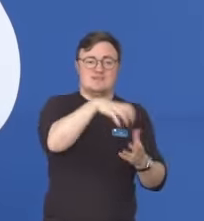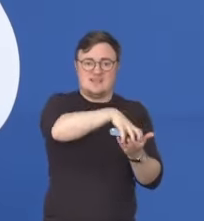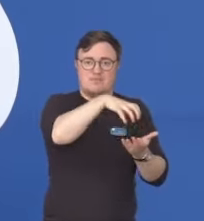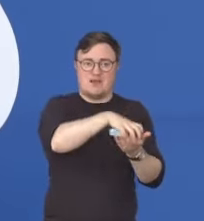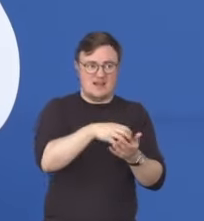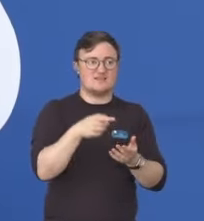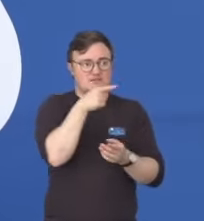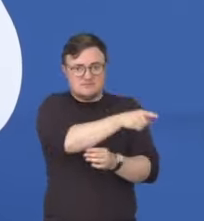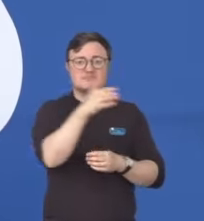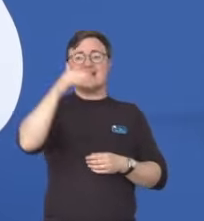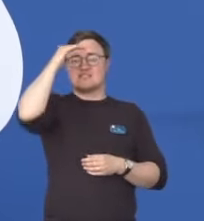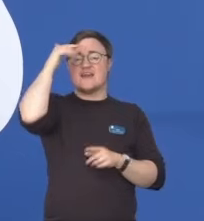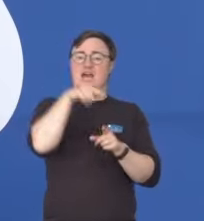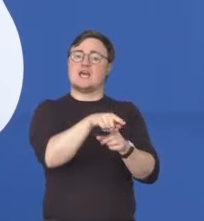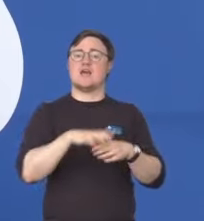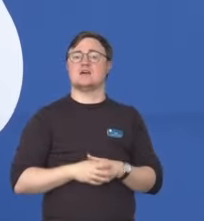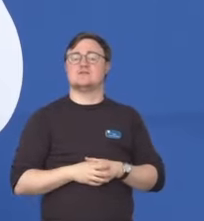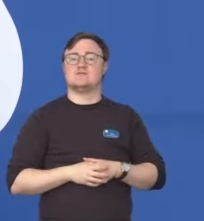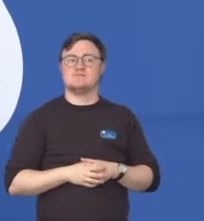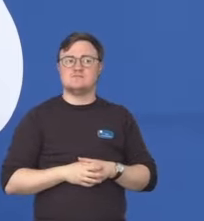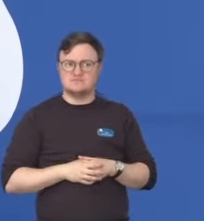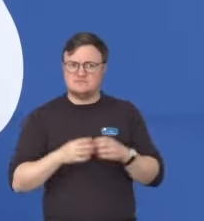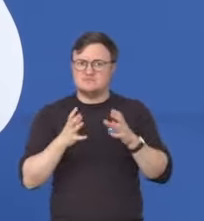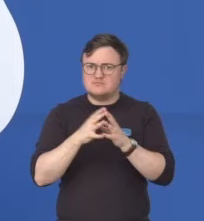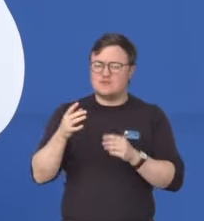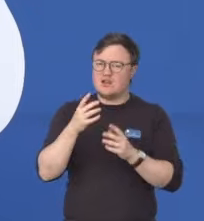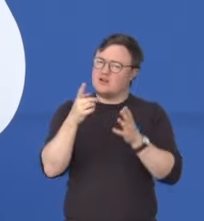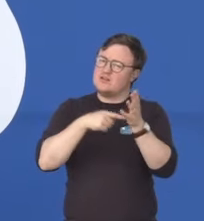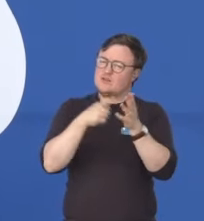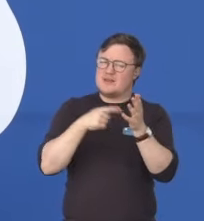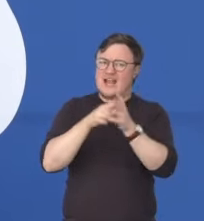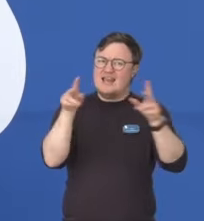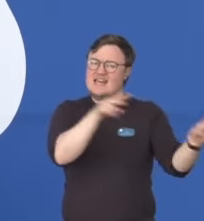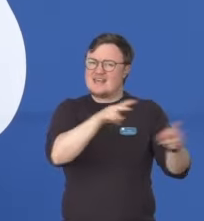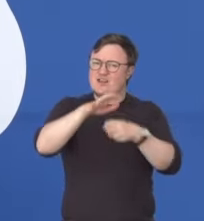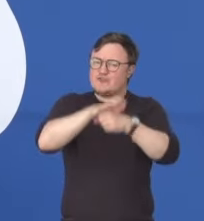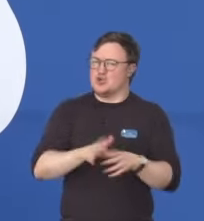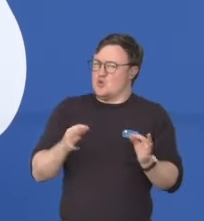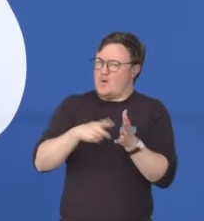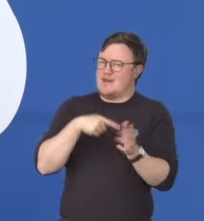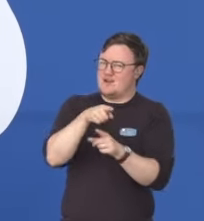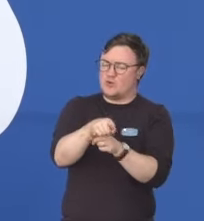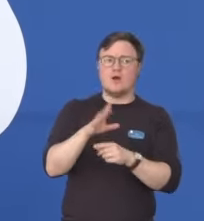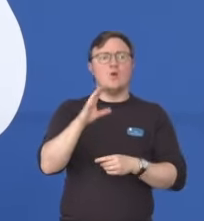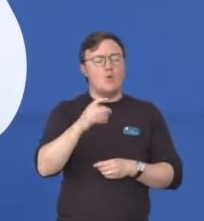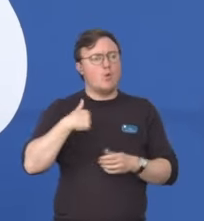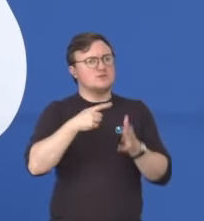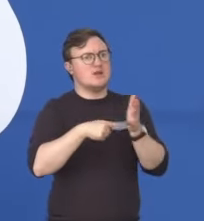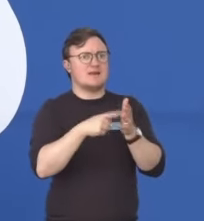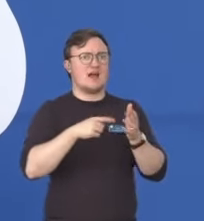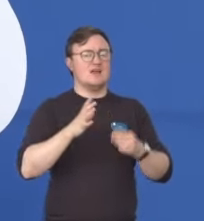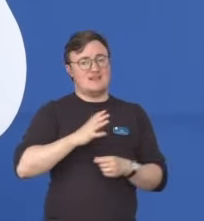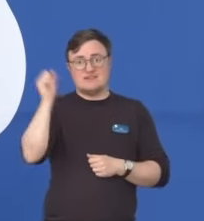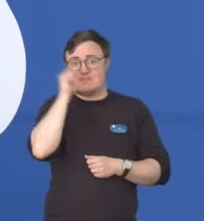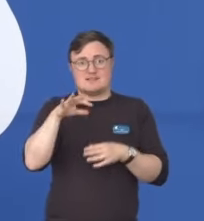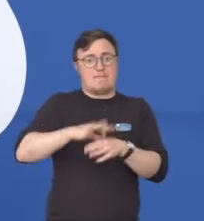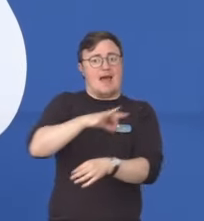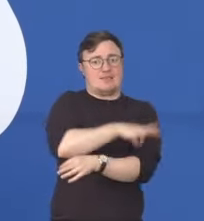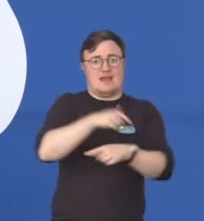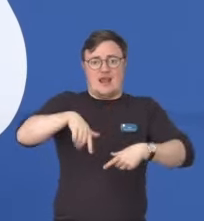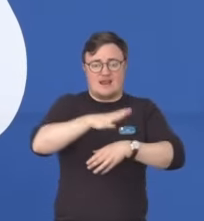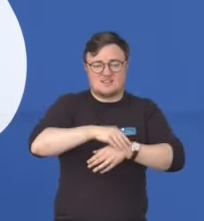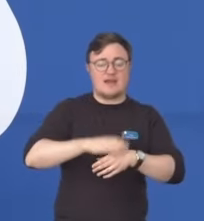svek. Men varför de lever i liknande förtryck, menar du? Hur liknande? På vilket sätt? Ja, men det finns ju massa mätningar som gjorts där